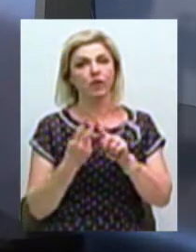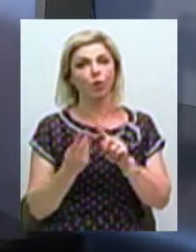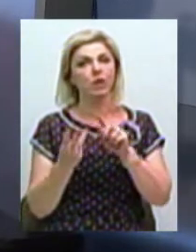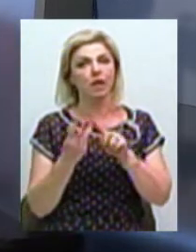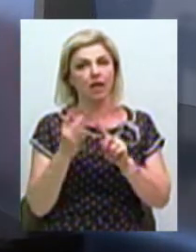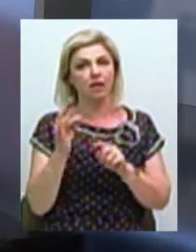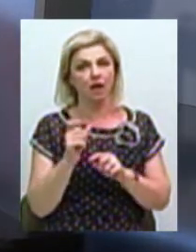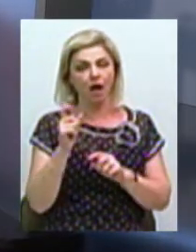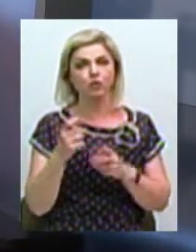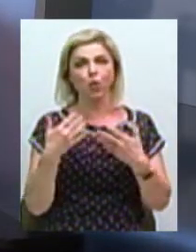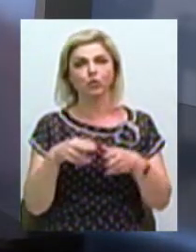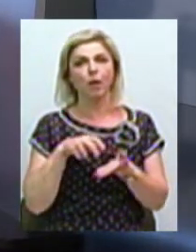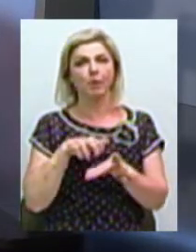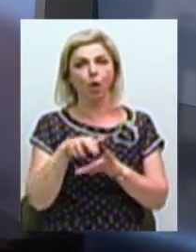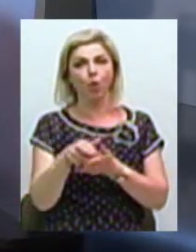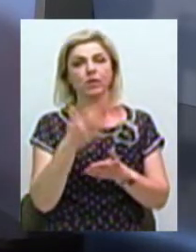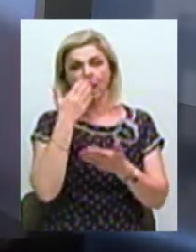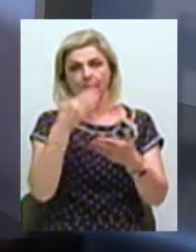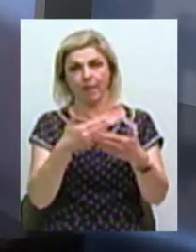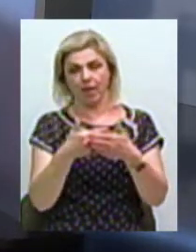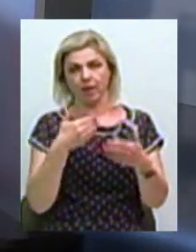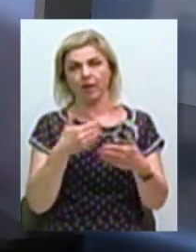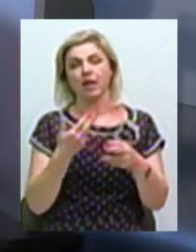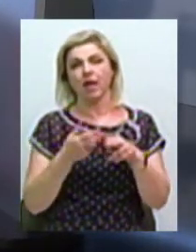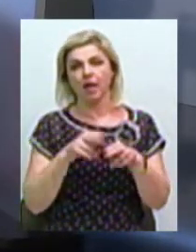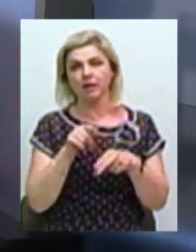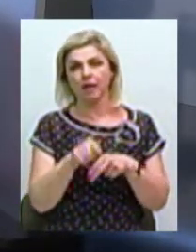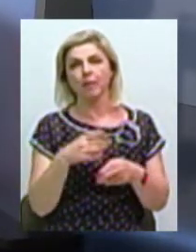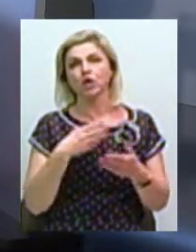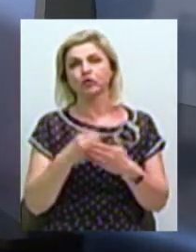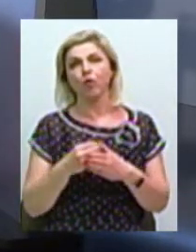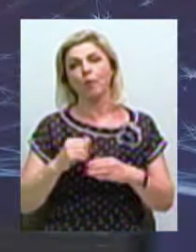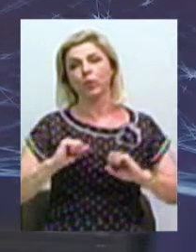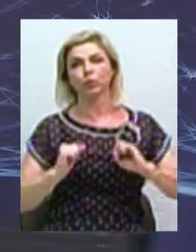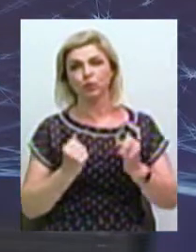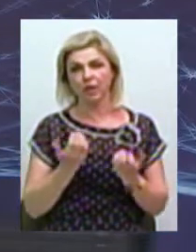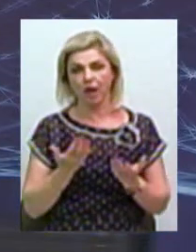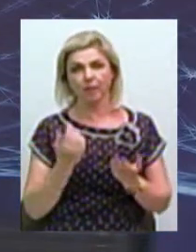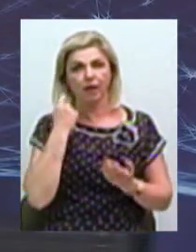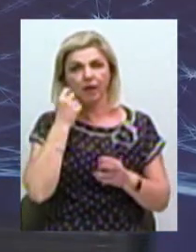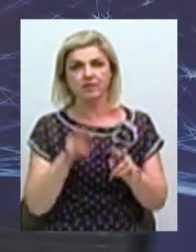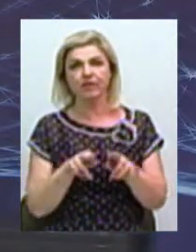уже проходит, ну, перед этим, естественно, общаясь с, со своими сверстниками.